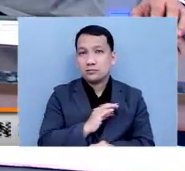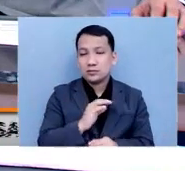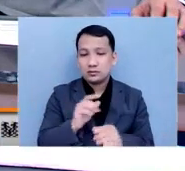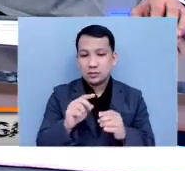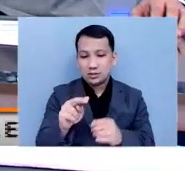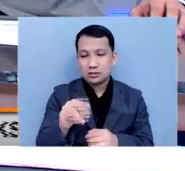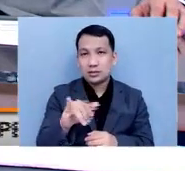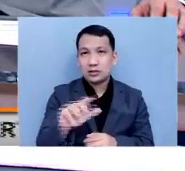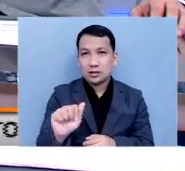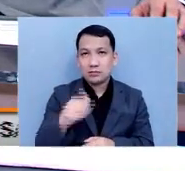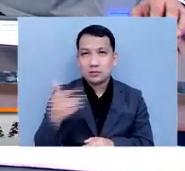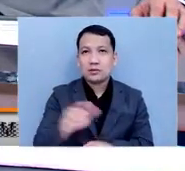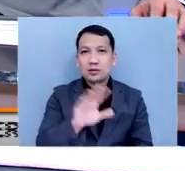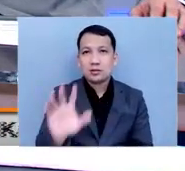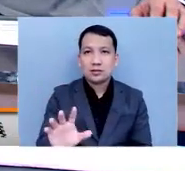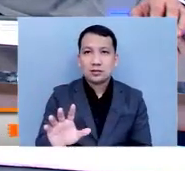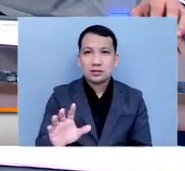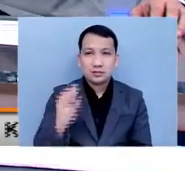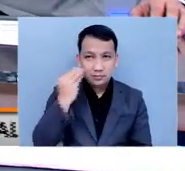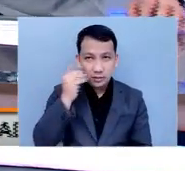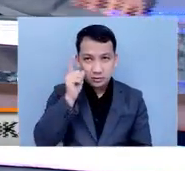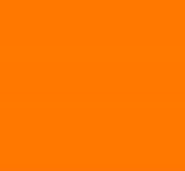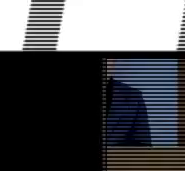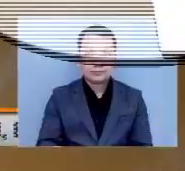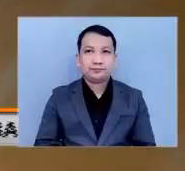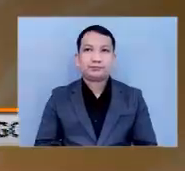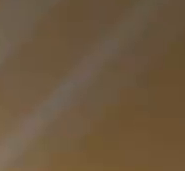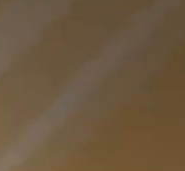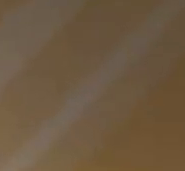NAIA. Nasa frontline na balitang yan, si Mean Los Baños.